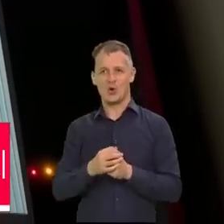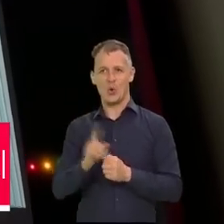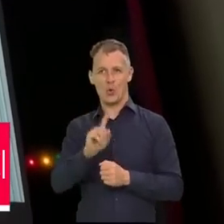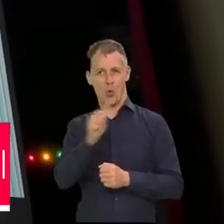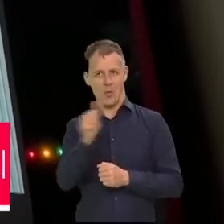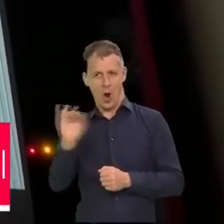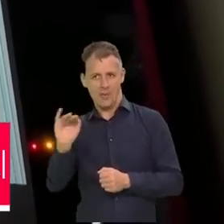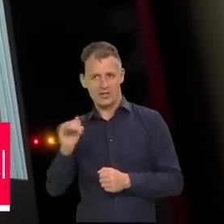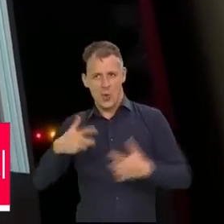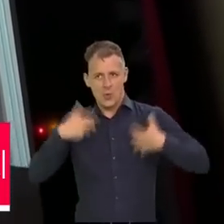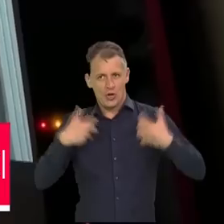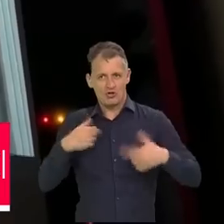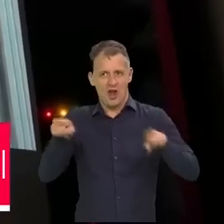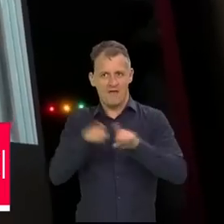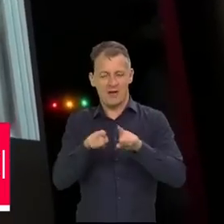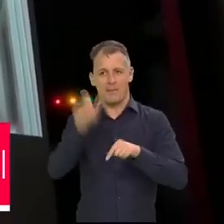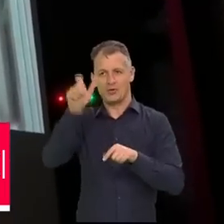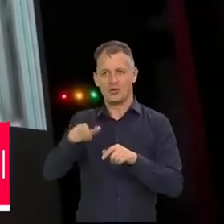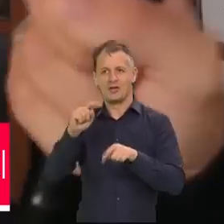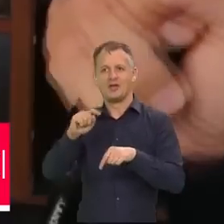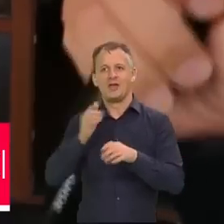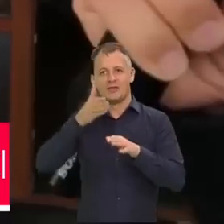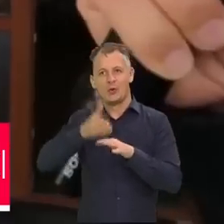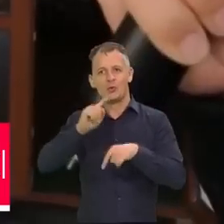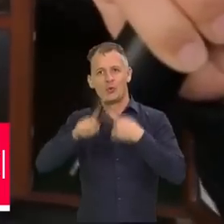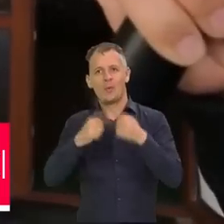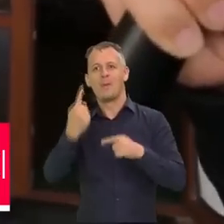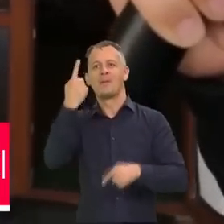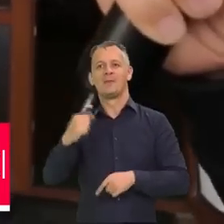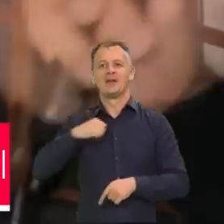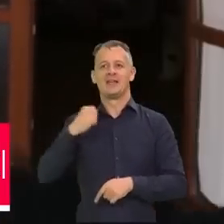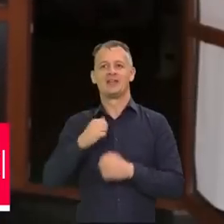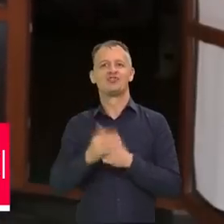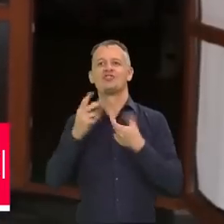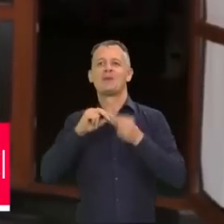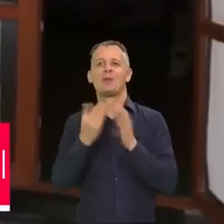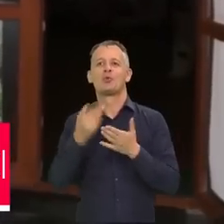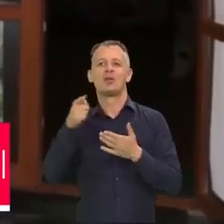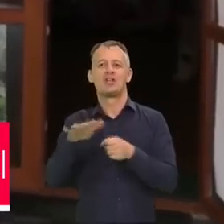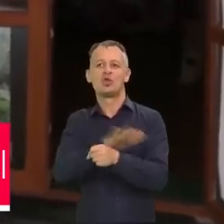proiecțiile filmelor, ci și persoanele trecute de prima tinerețe. Ce înseamnă pentru dumneavoastră toamnă la Voroneț?